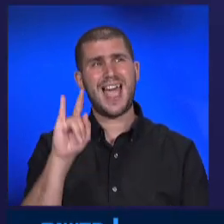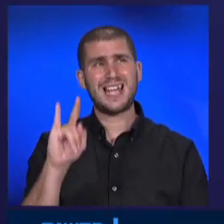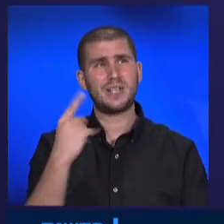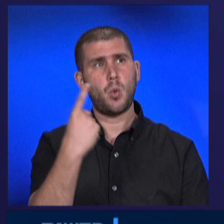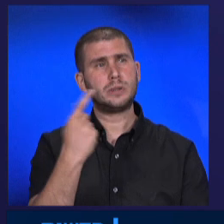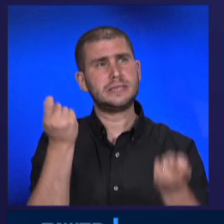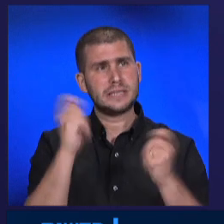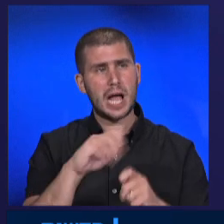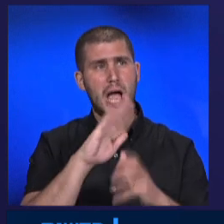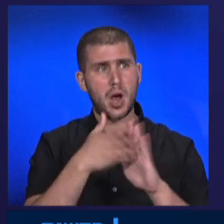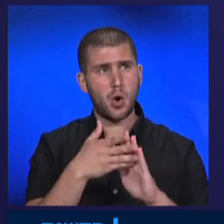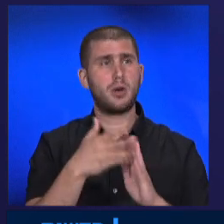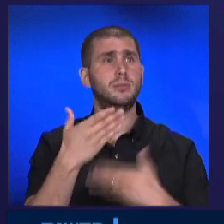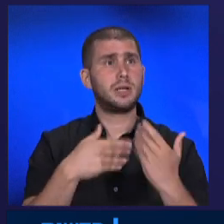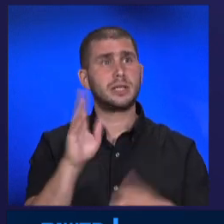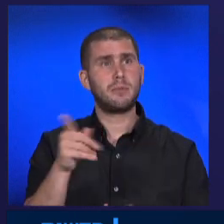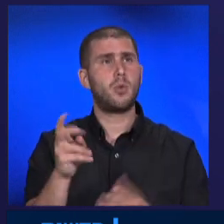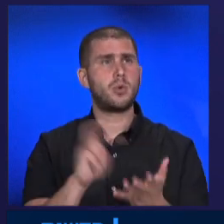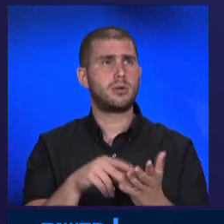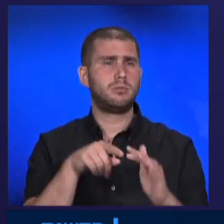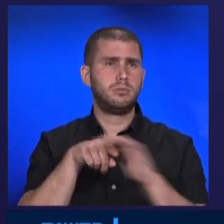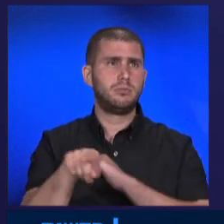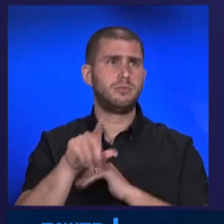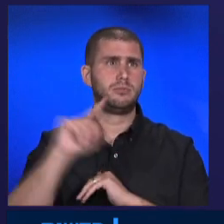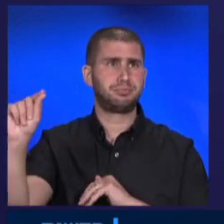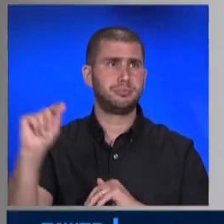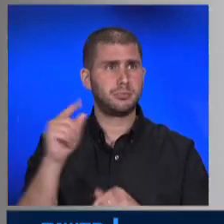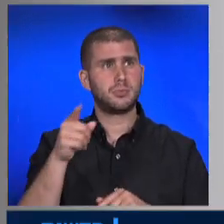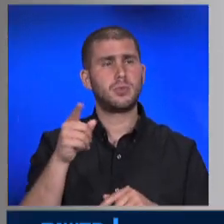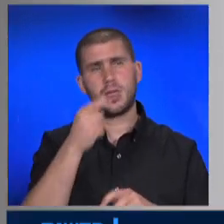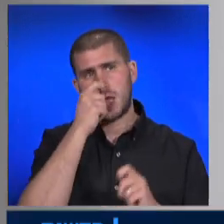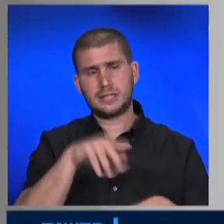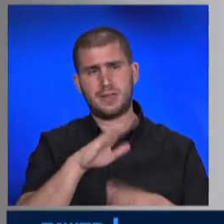סגר מה שסגר, שלב מסוים פשוט, הוא קם וברח, נטש את הספינה.